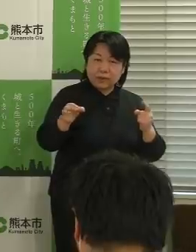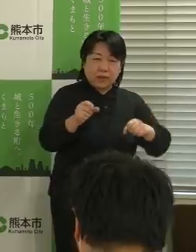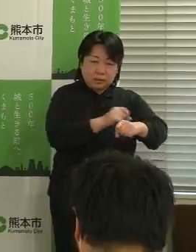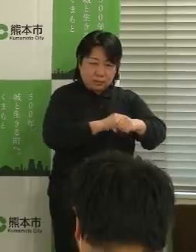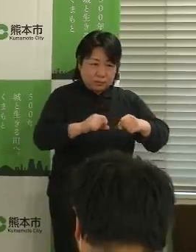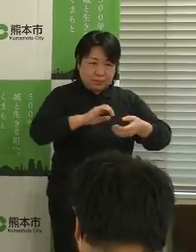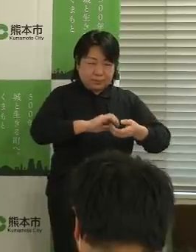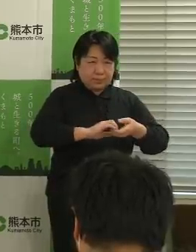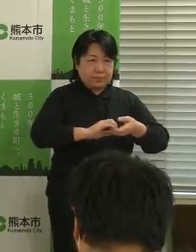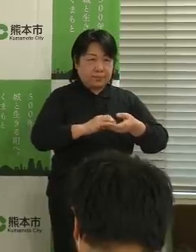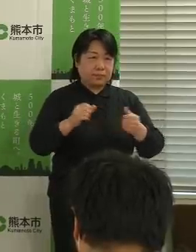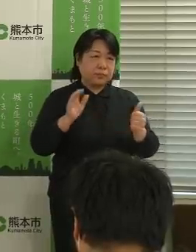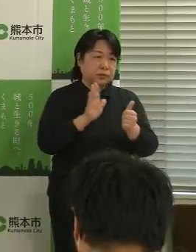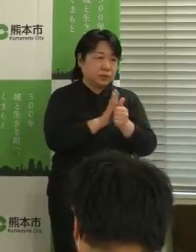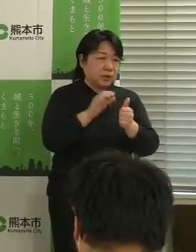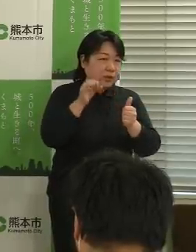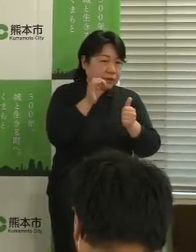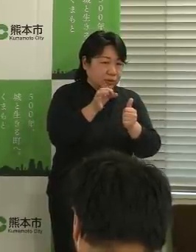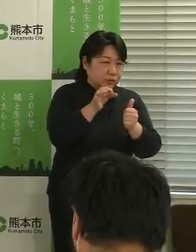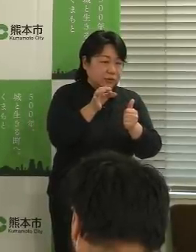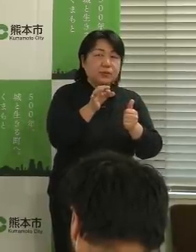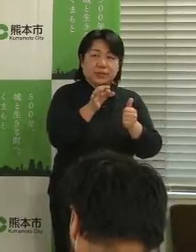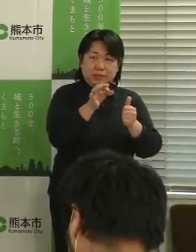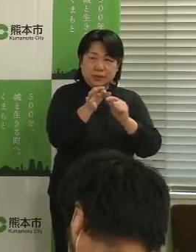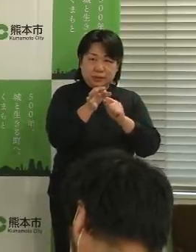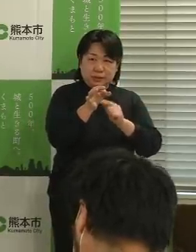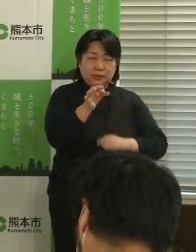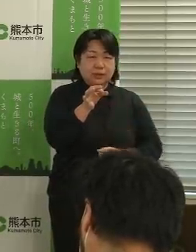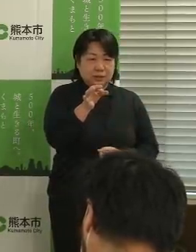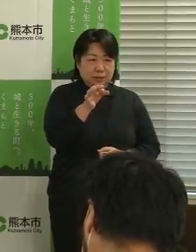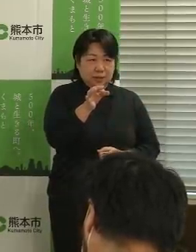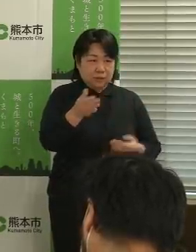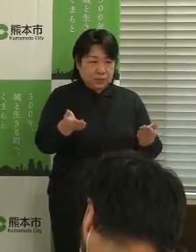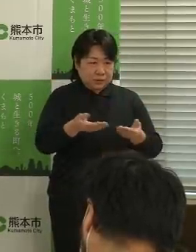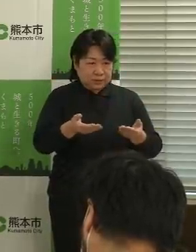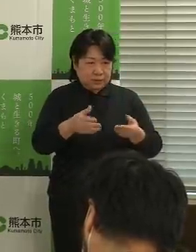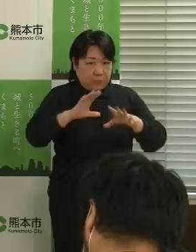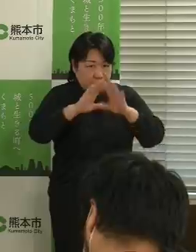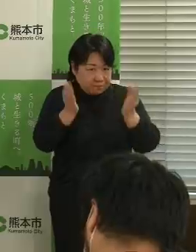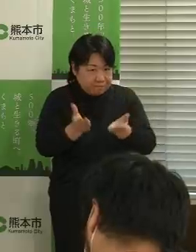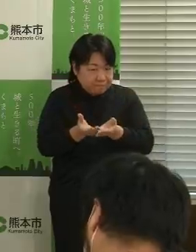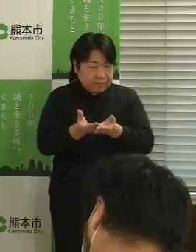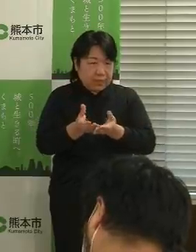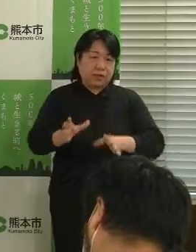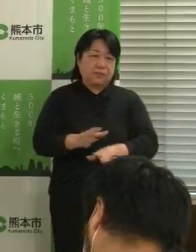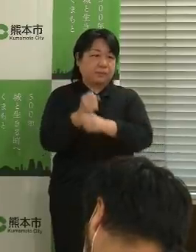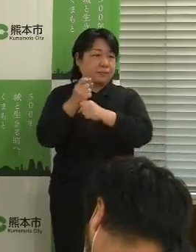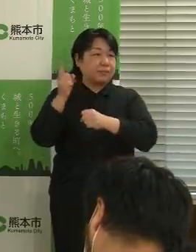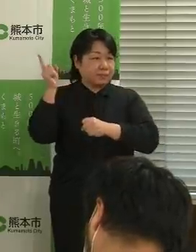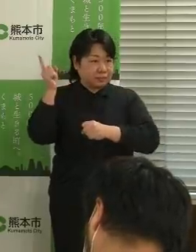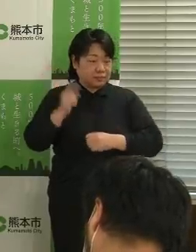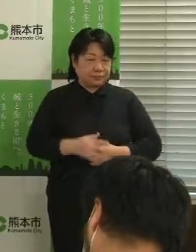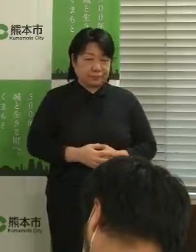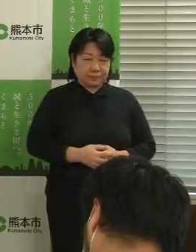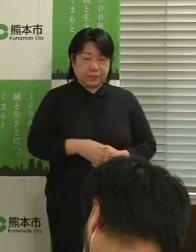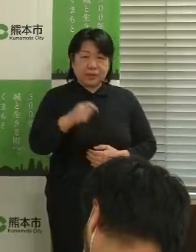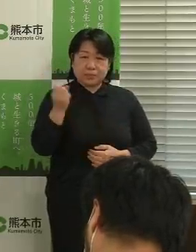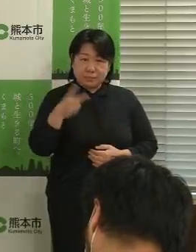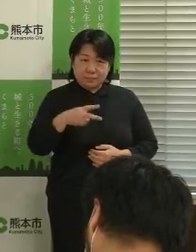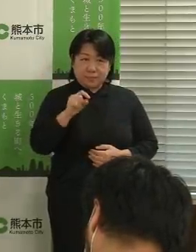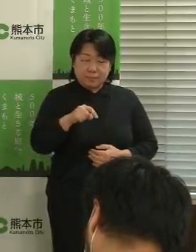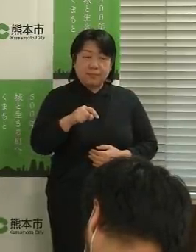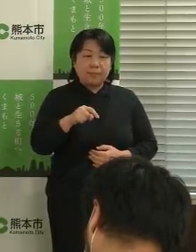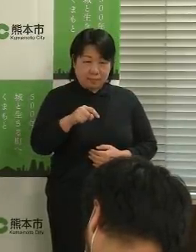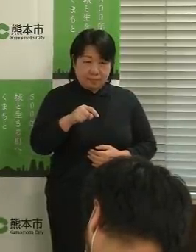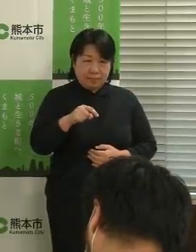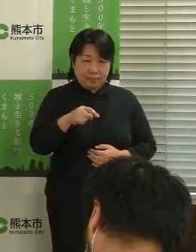別定額給付金仮称事業の概要をまとめられました。またこの選管組